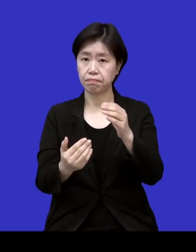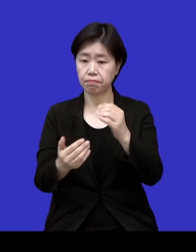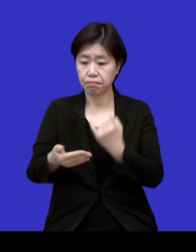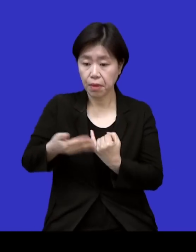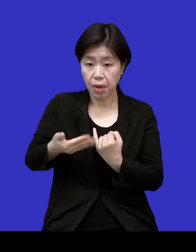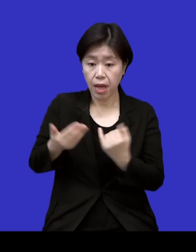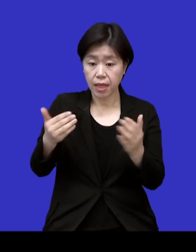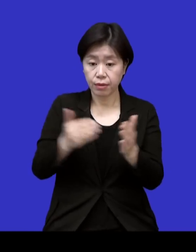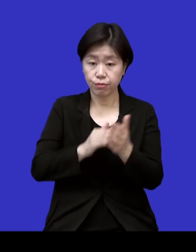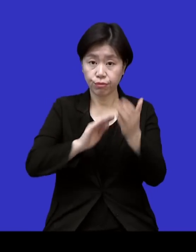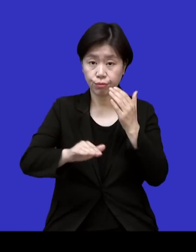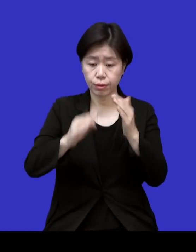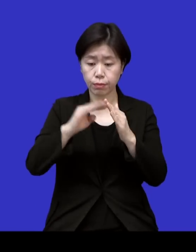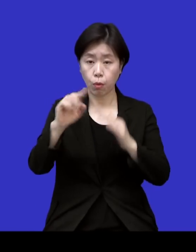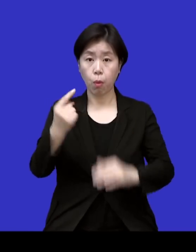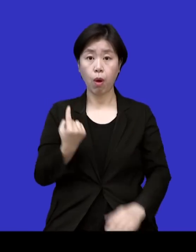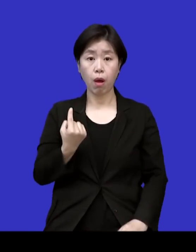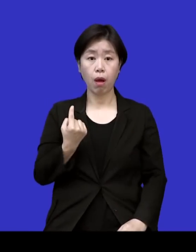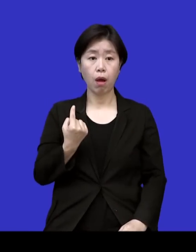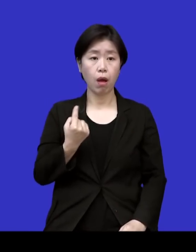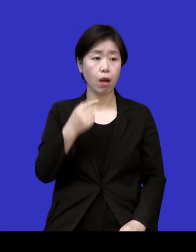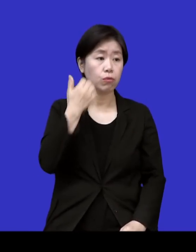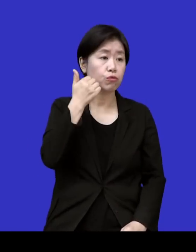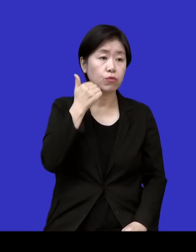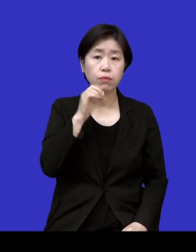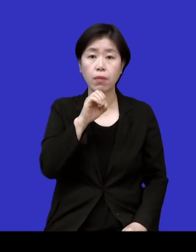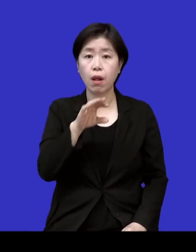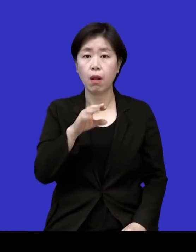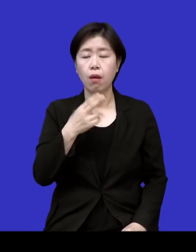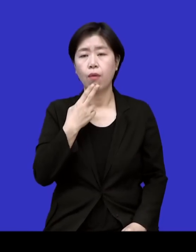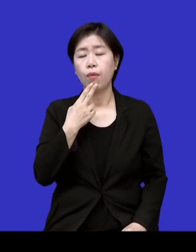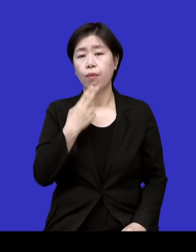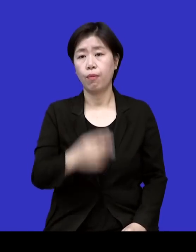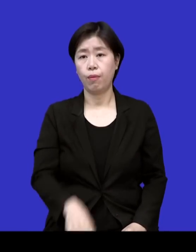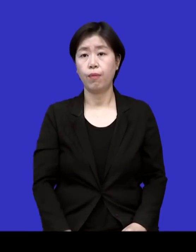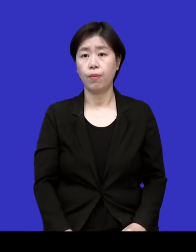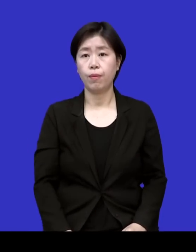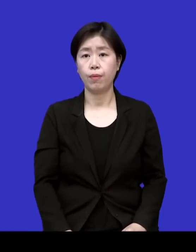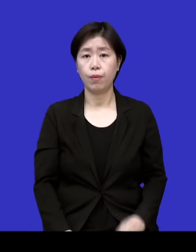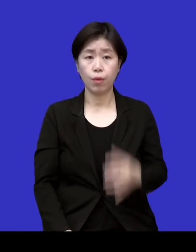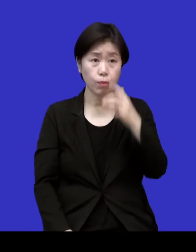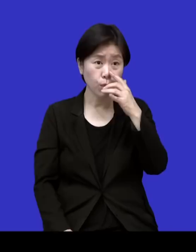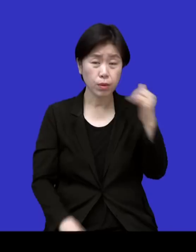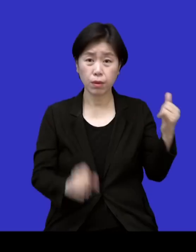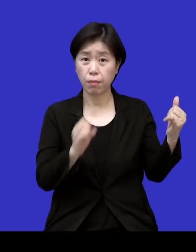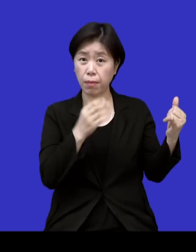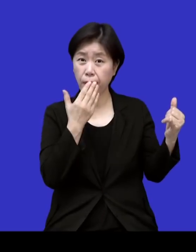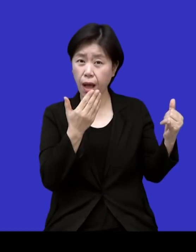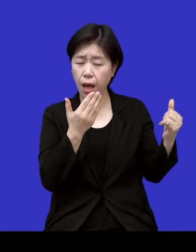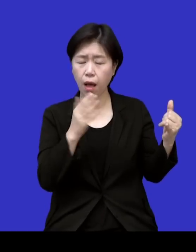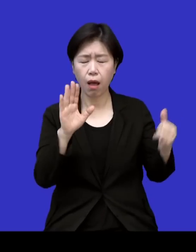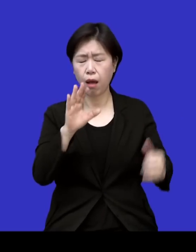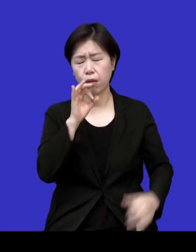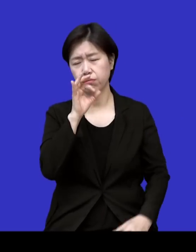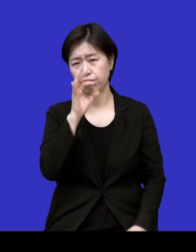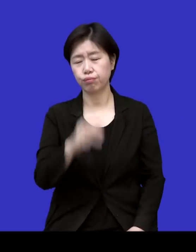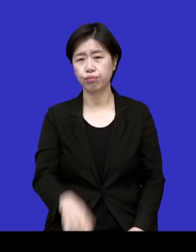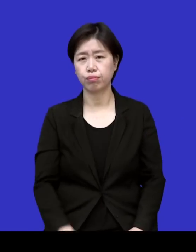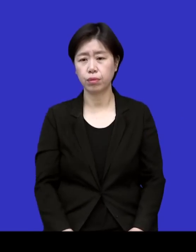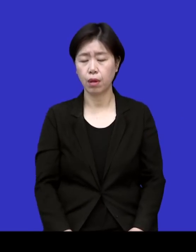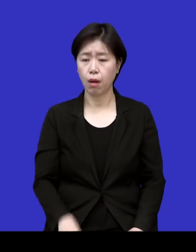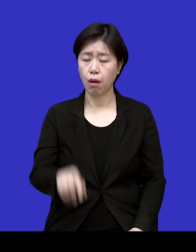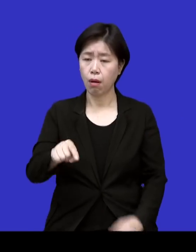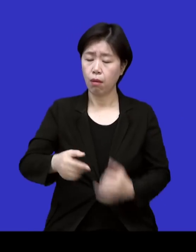얘기를 아무한테도 이제 할 수가 없는 거예요. 그렇죠. 네. 엄마한테도 할 수 없고 아빠한테도 할 수 없고 그러니까 이게 무슨